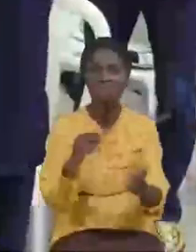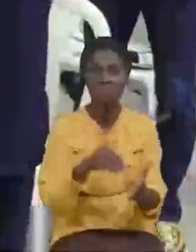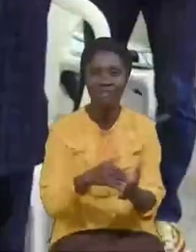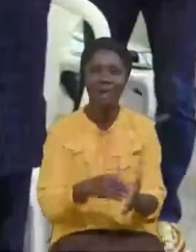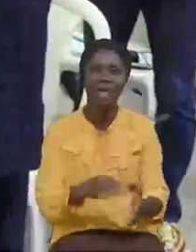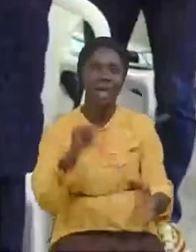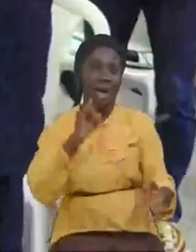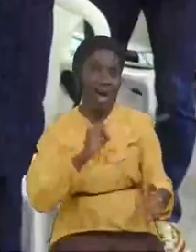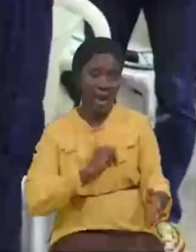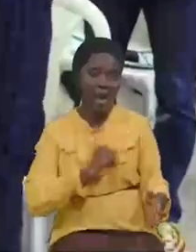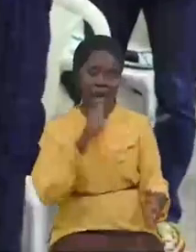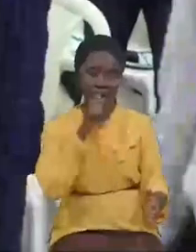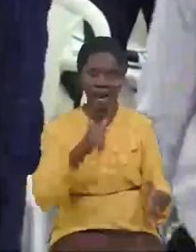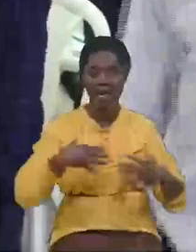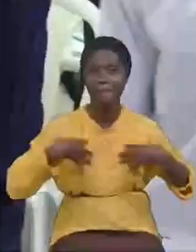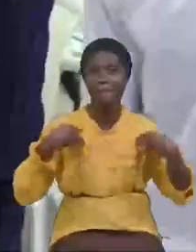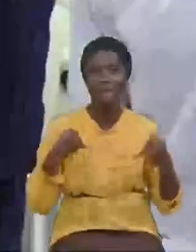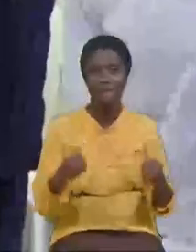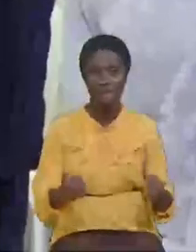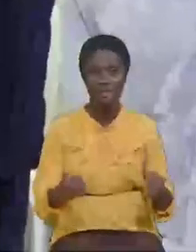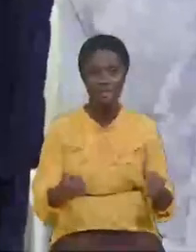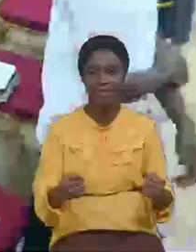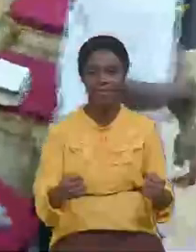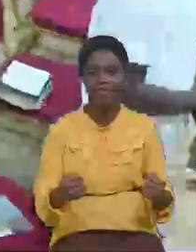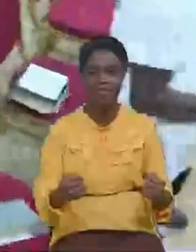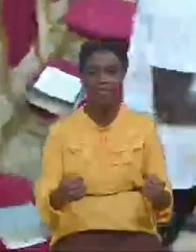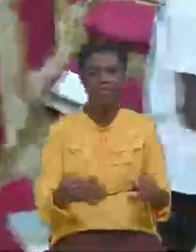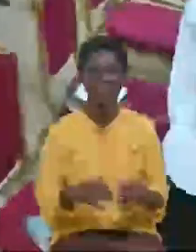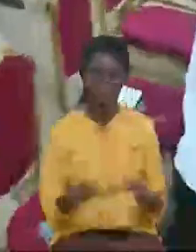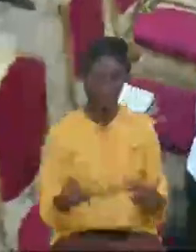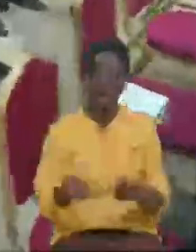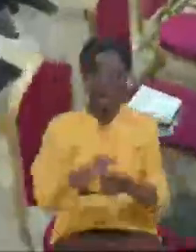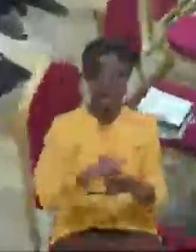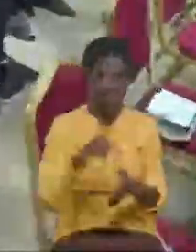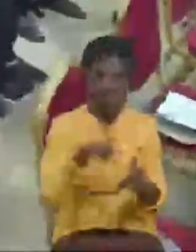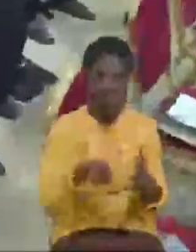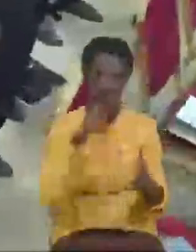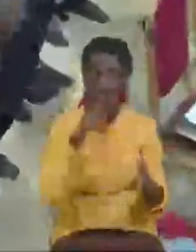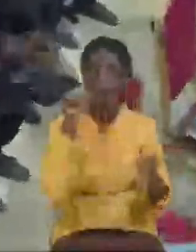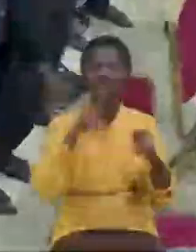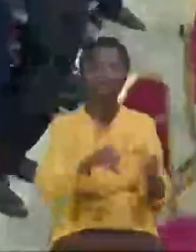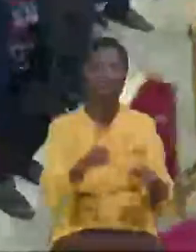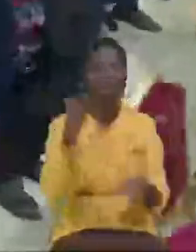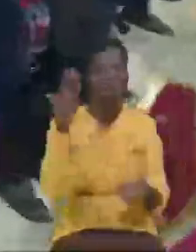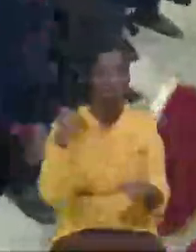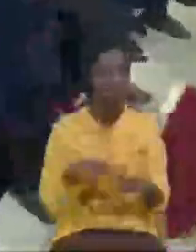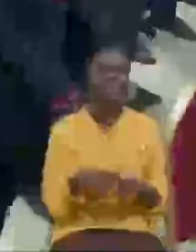Je suis guéri. D'accord? Fais ce que tu n'étais pas en mesure de faire.